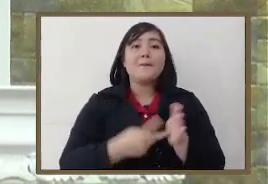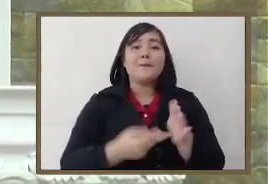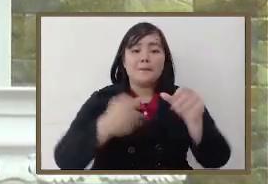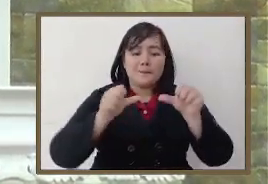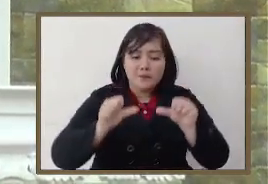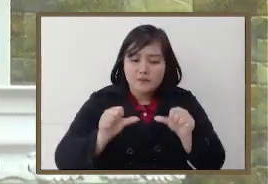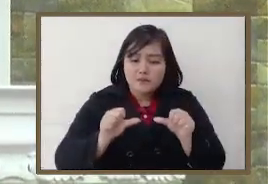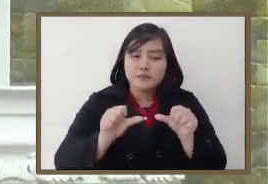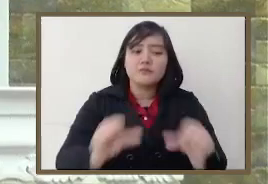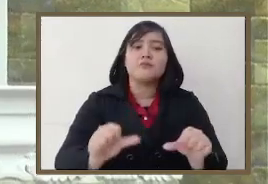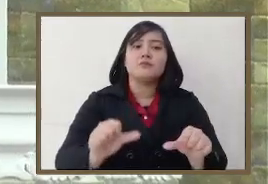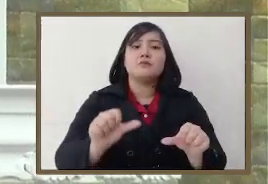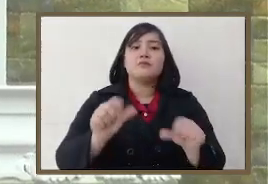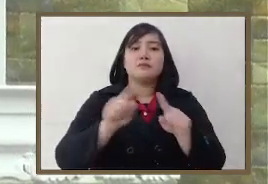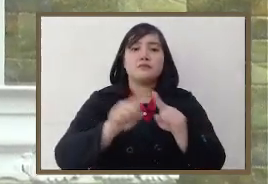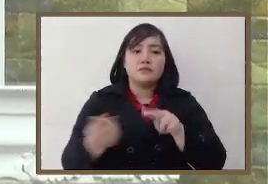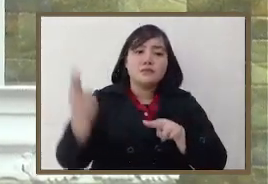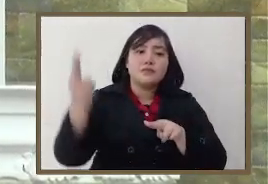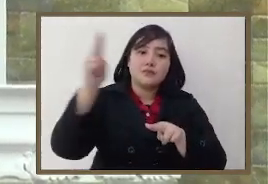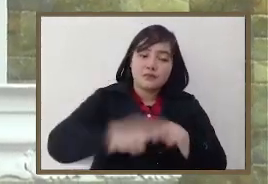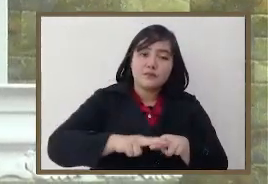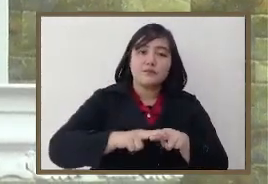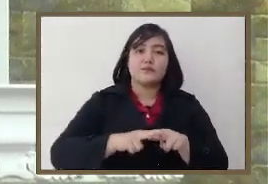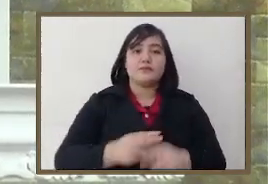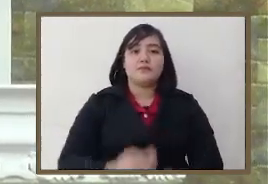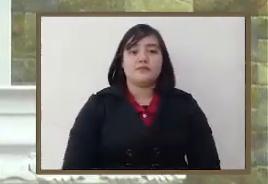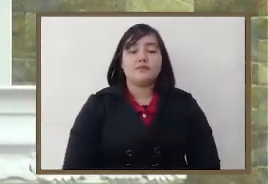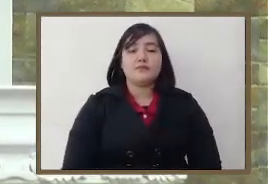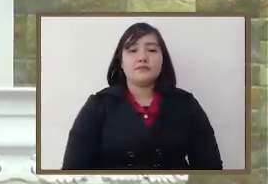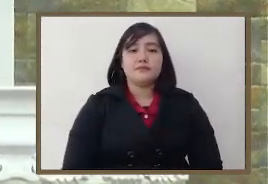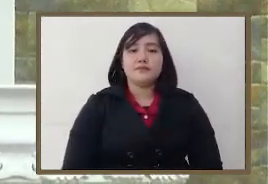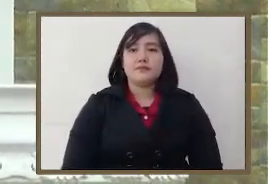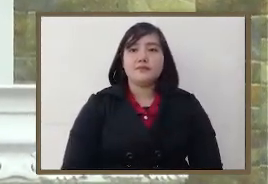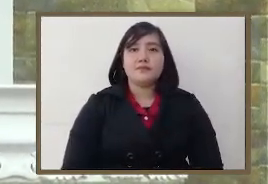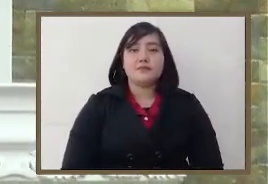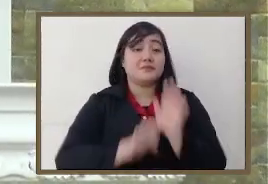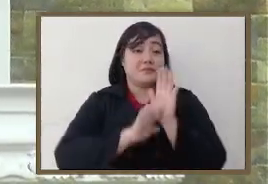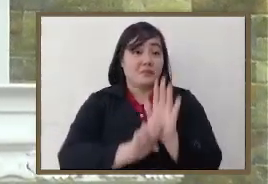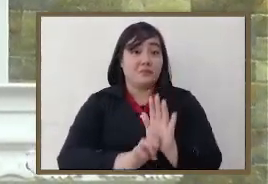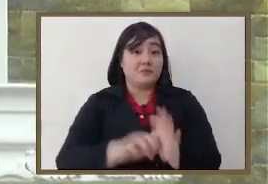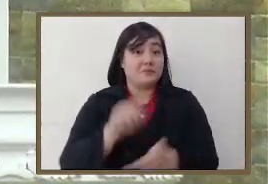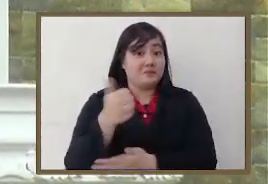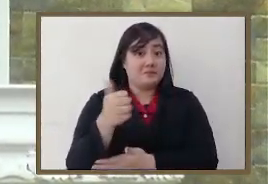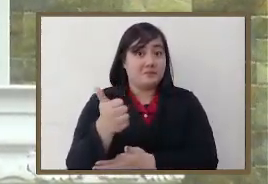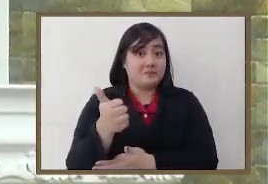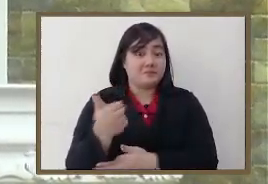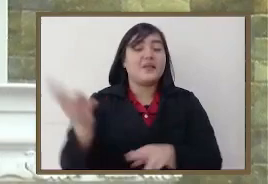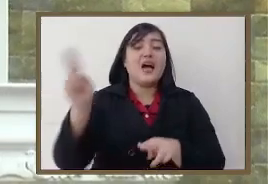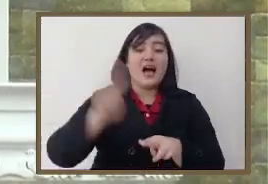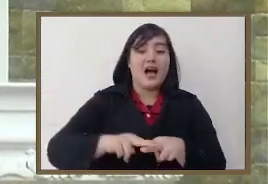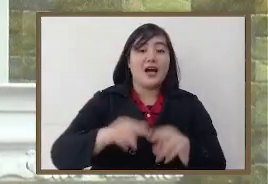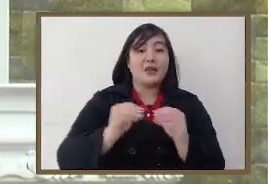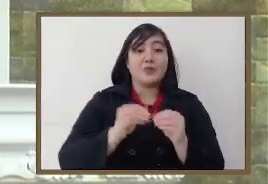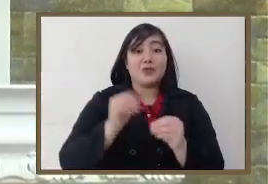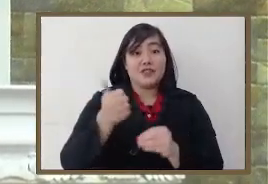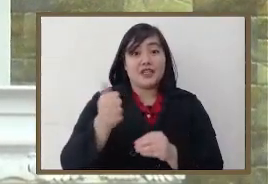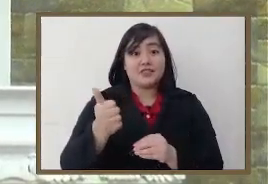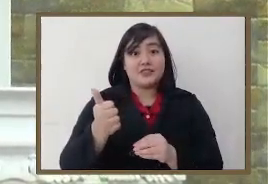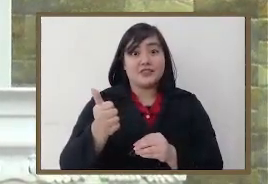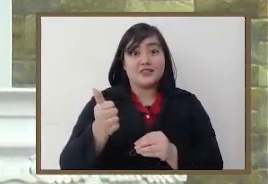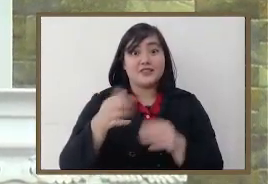pa ng dagdagan yan. You see, pagka ang sampo, dagdagan mo ng sampo, makakakuha ka ng magkano? Ilan?